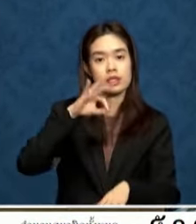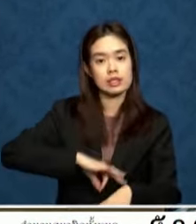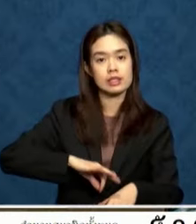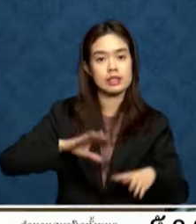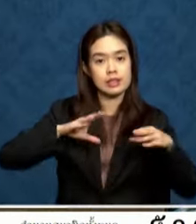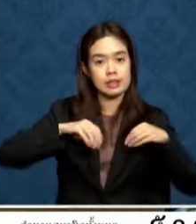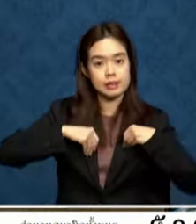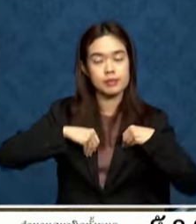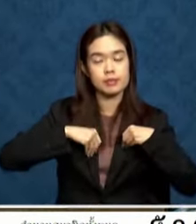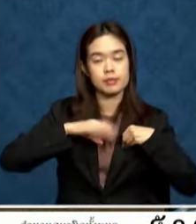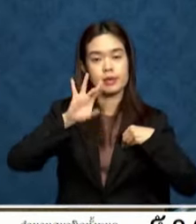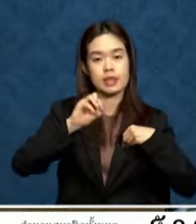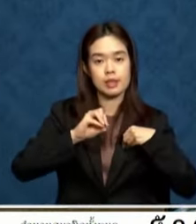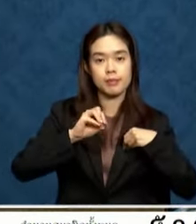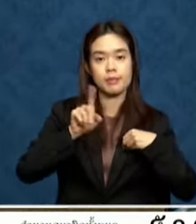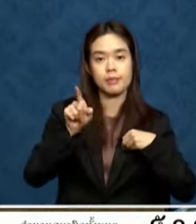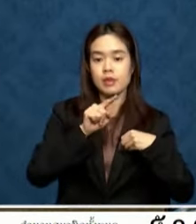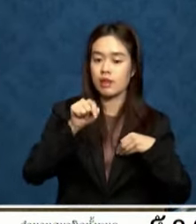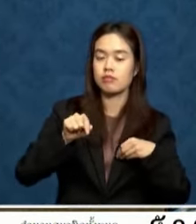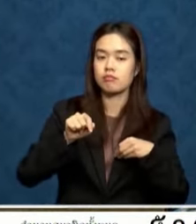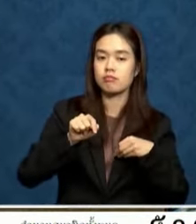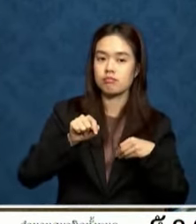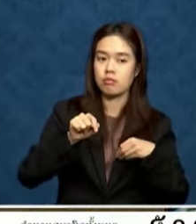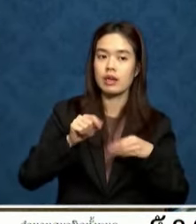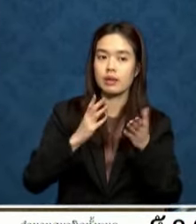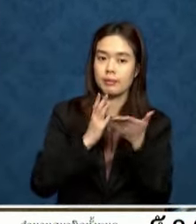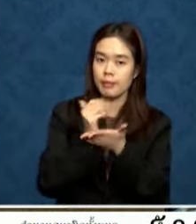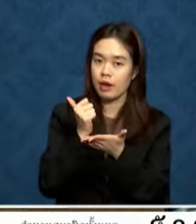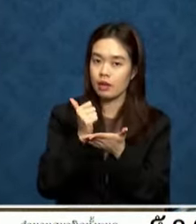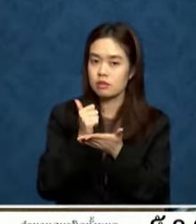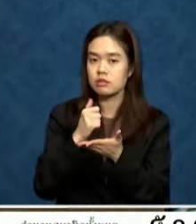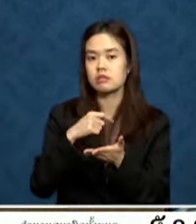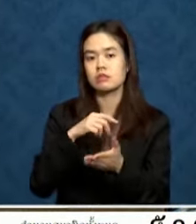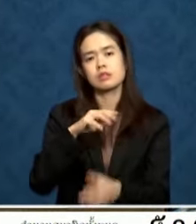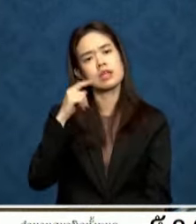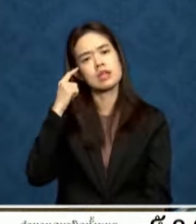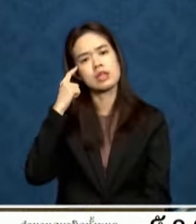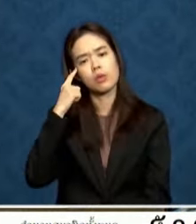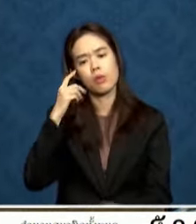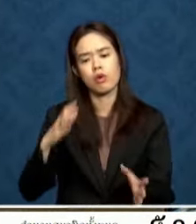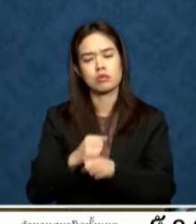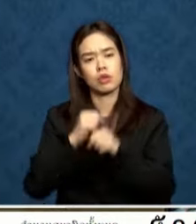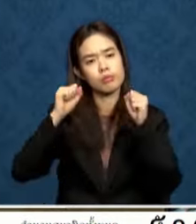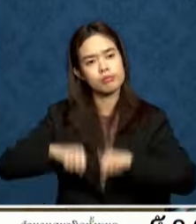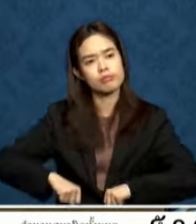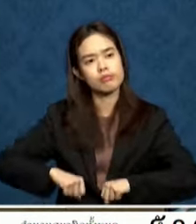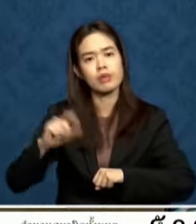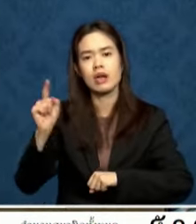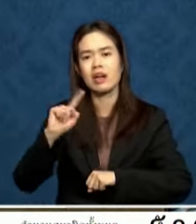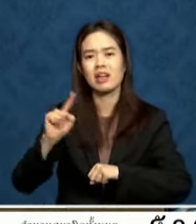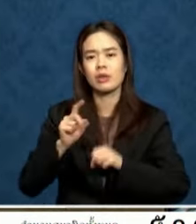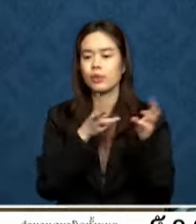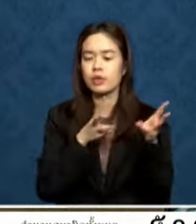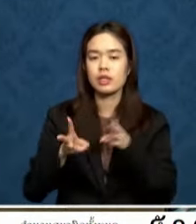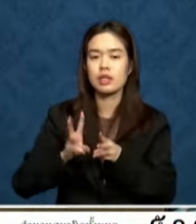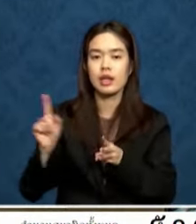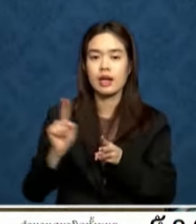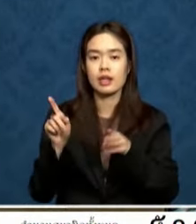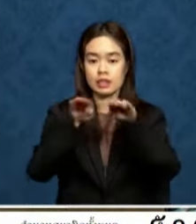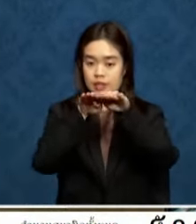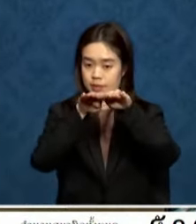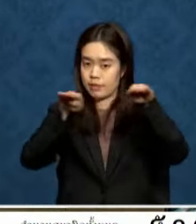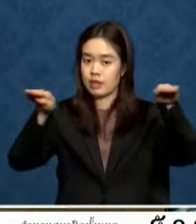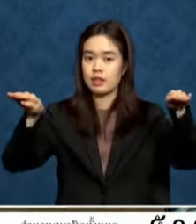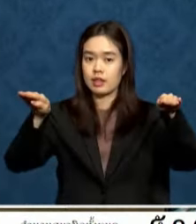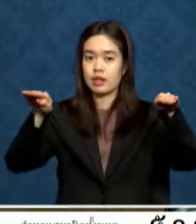จึงใช้ได้อันนี้จะเอาอะไรมาตัดสินไม่มีวิธีอะไรที่จะมีหลักเหตุผลในการ